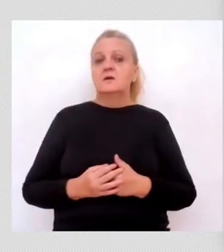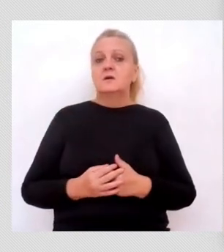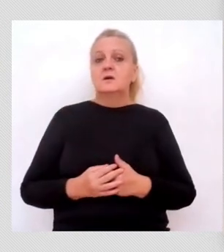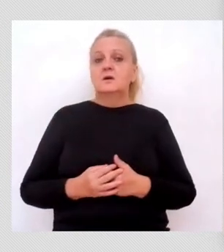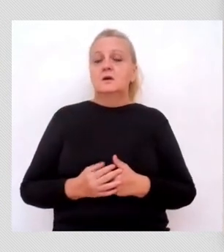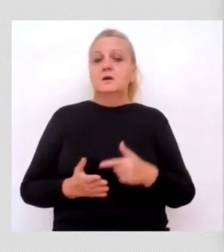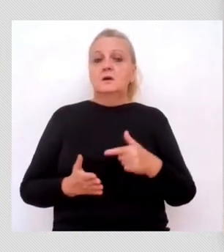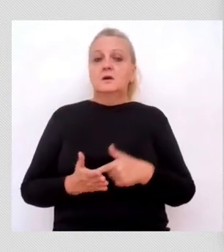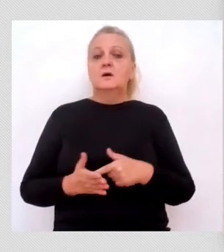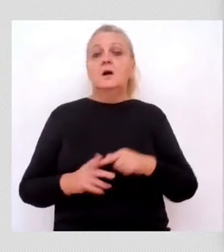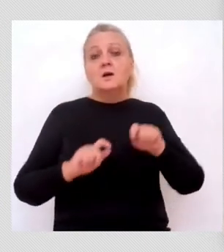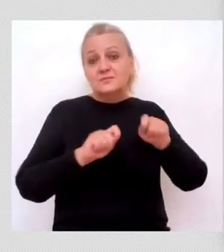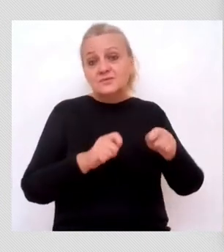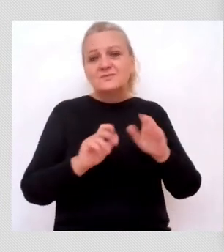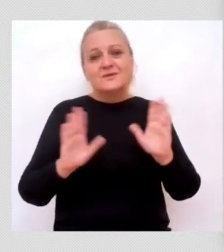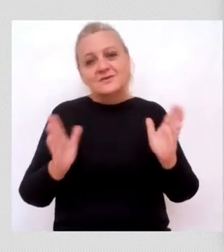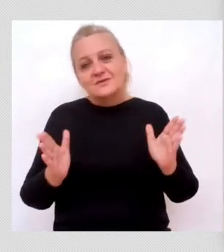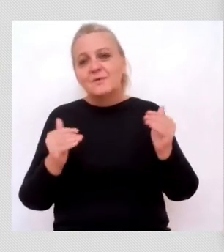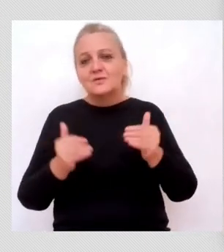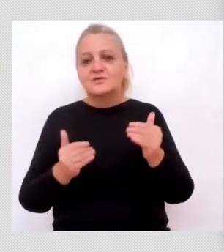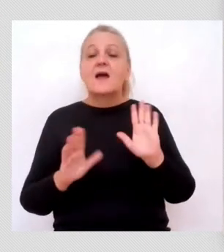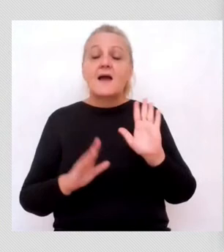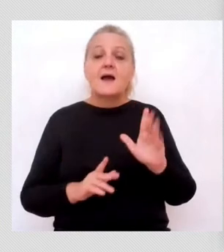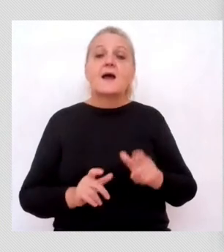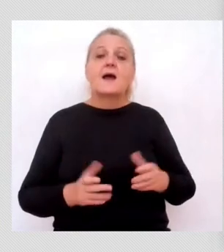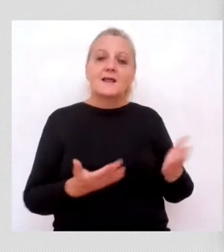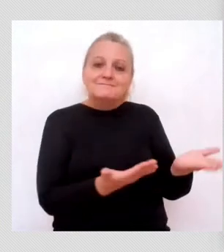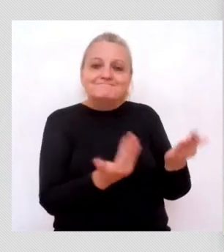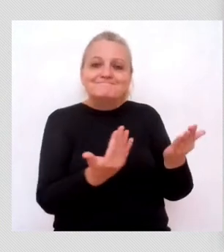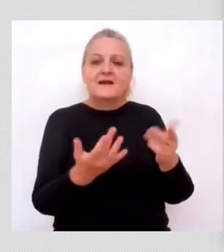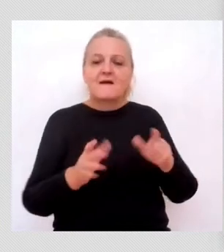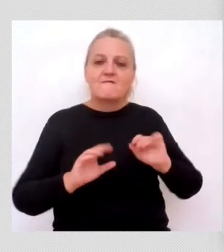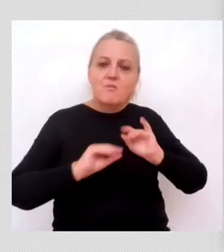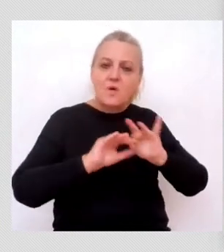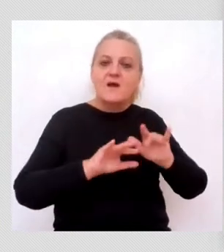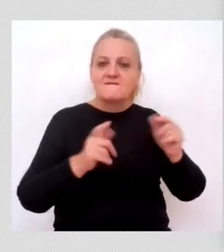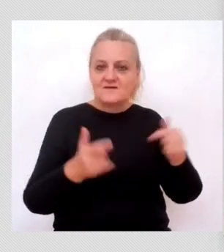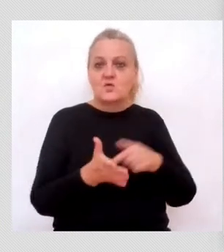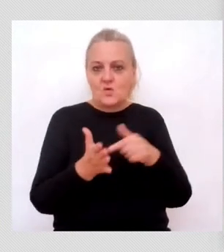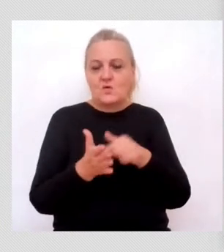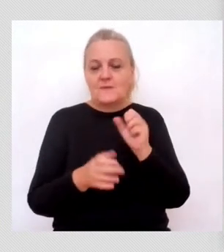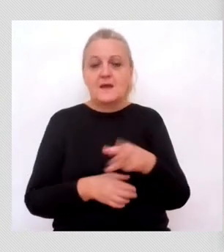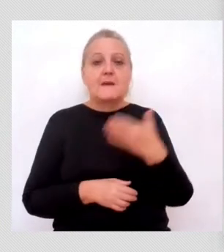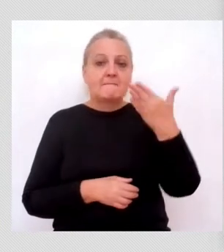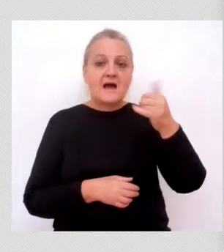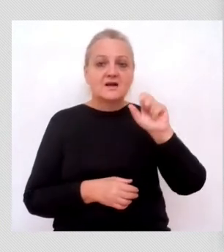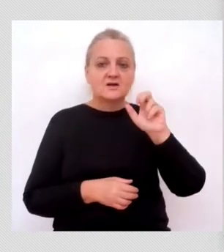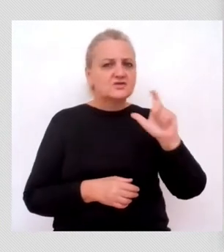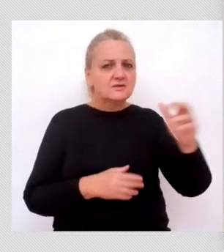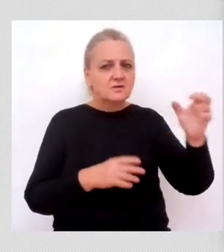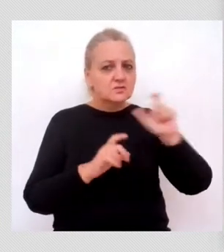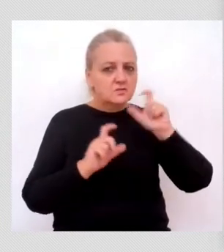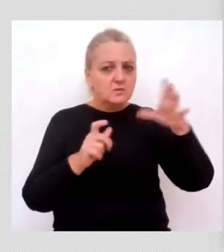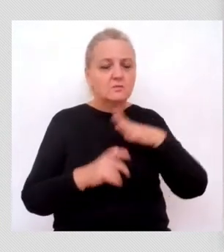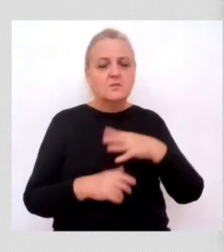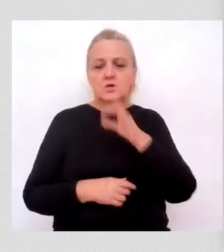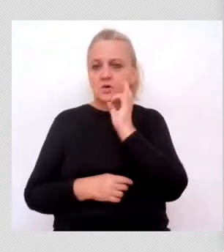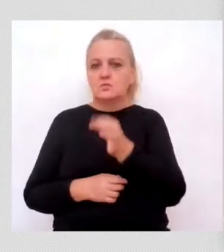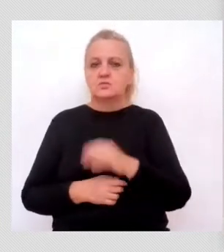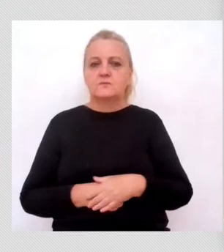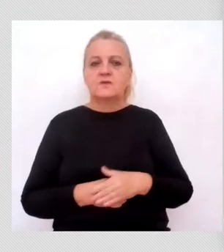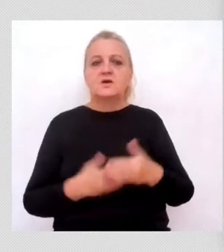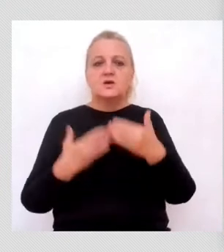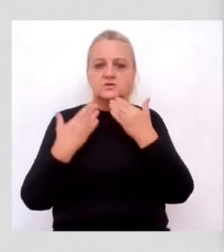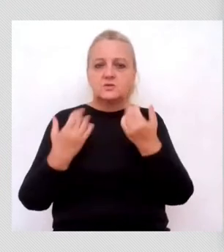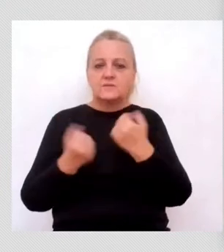czy przymusić, ale na pewno zachęcać i wpływać, tak? Marcinie, zgłaszałeś się? Dobrze, dziękuję